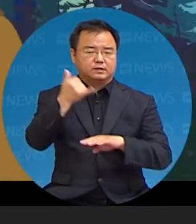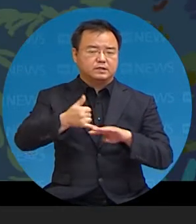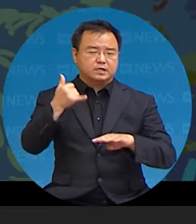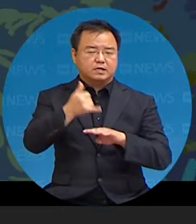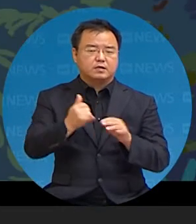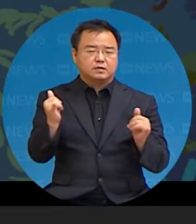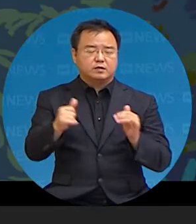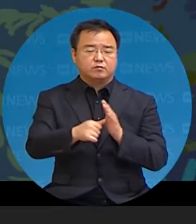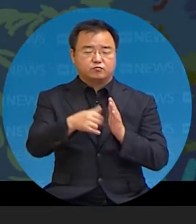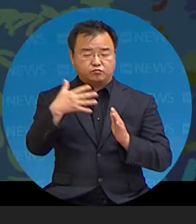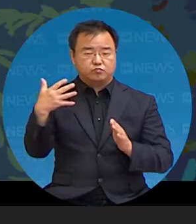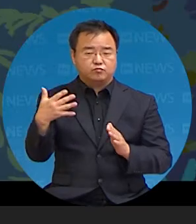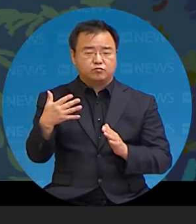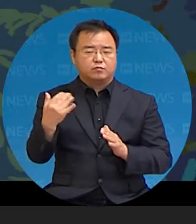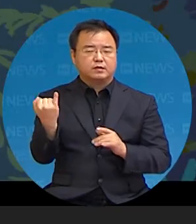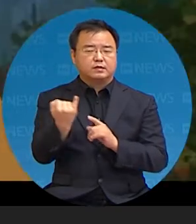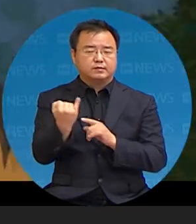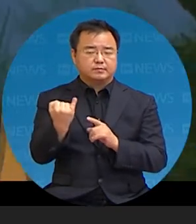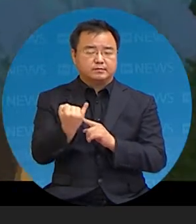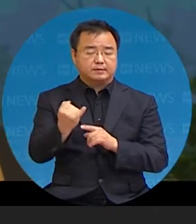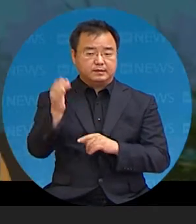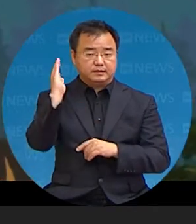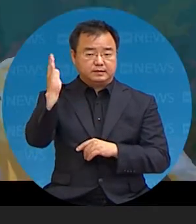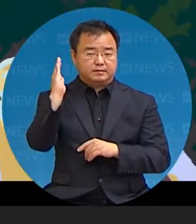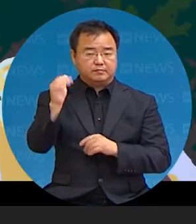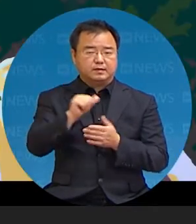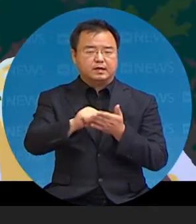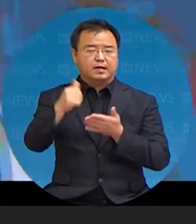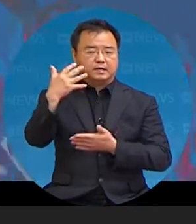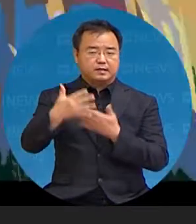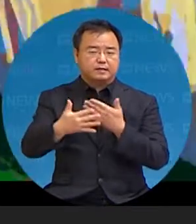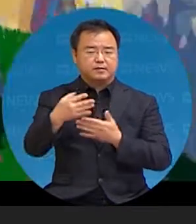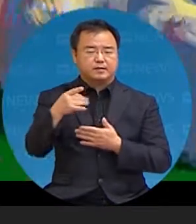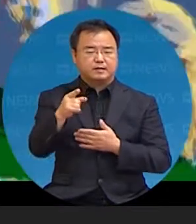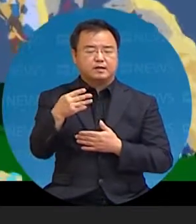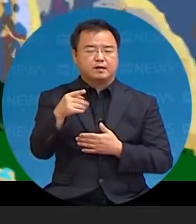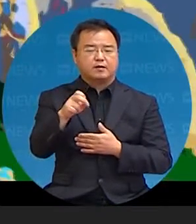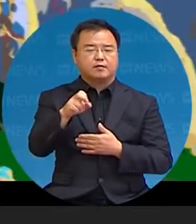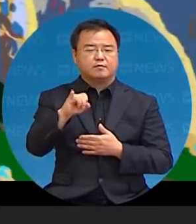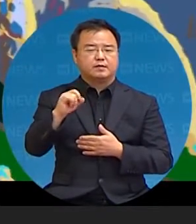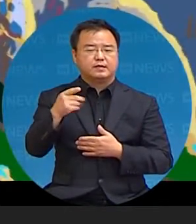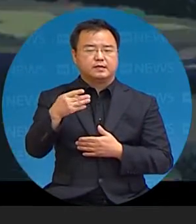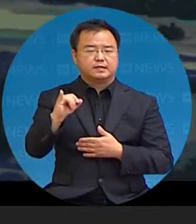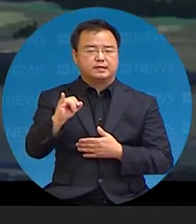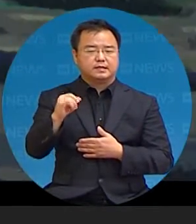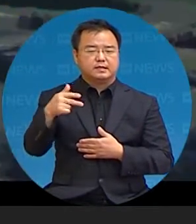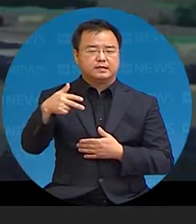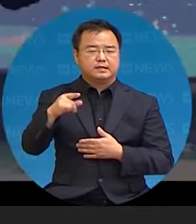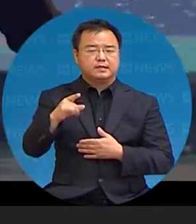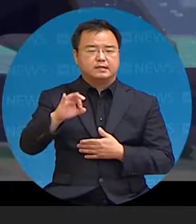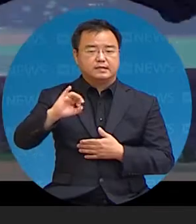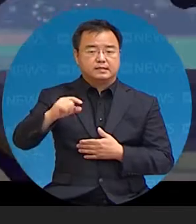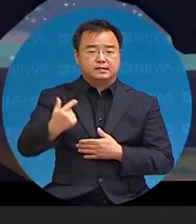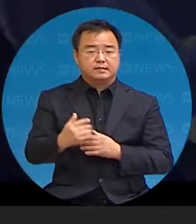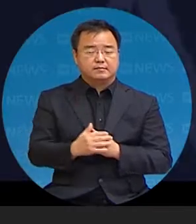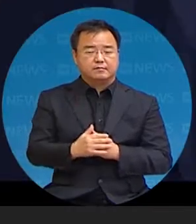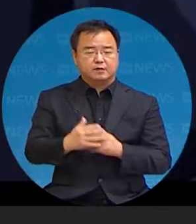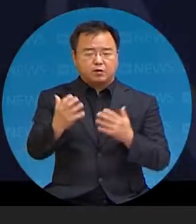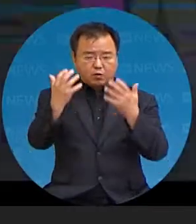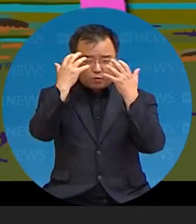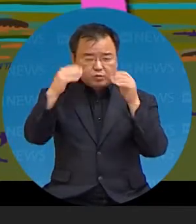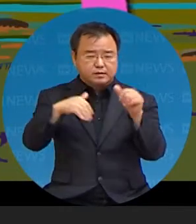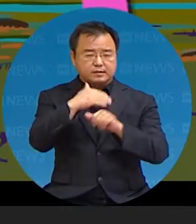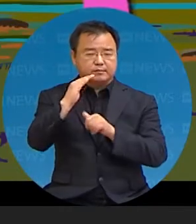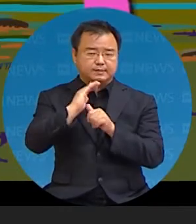남긴 제인 케네리의 유년기를 그려낸 애니메이션 캘러미티 제인입니다. 고통스러운 상황을